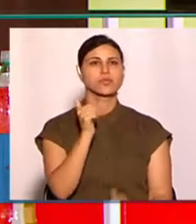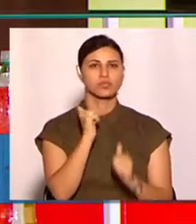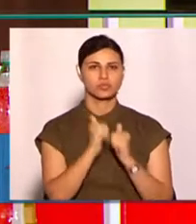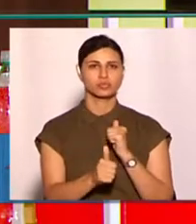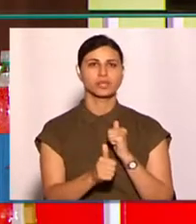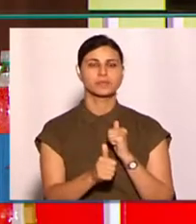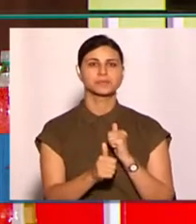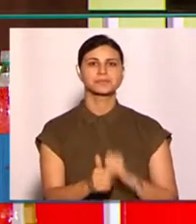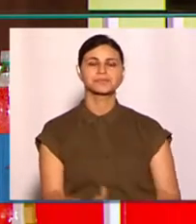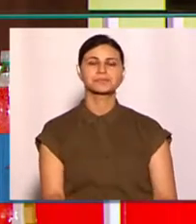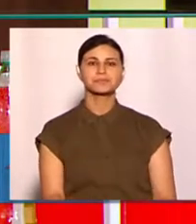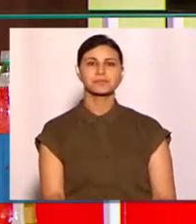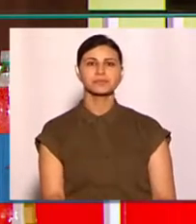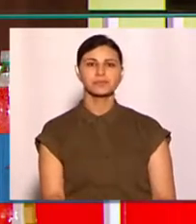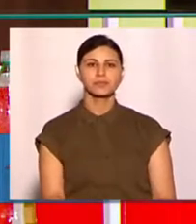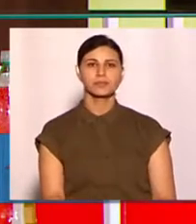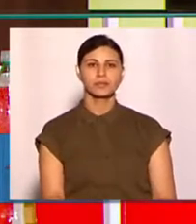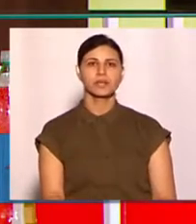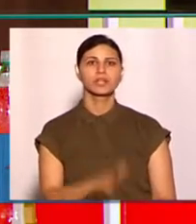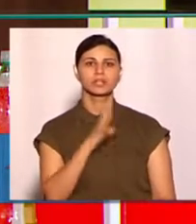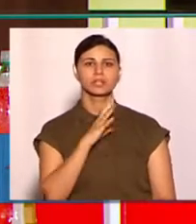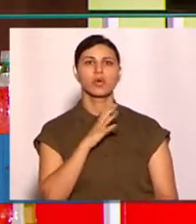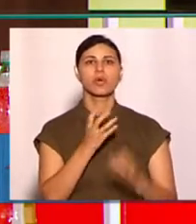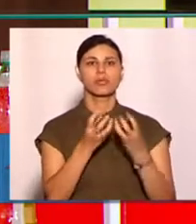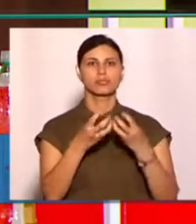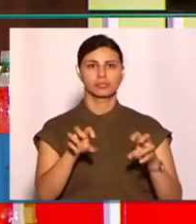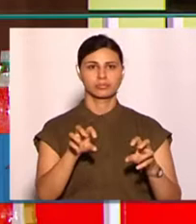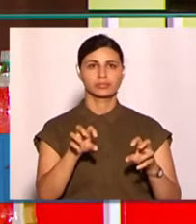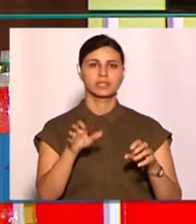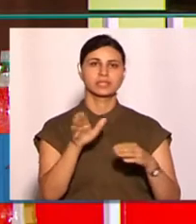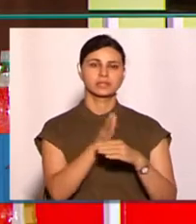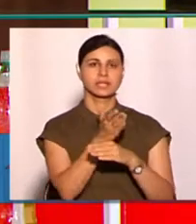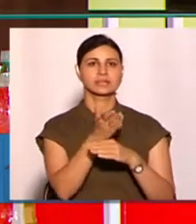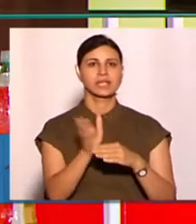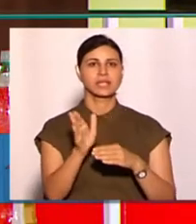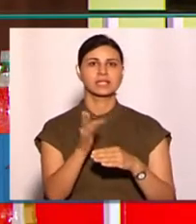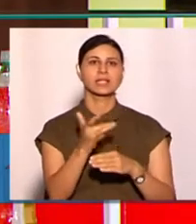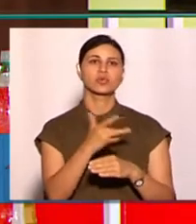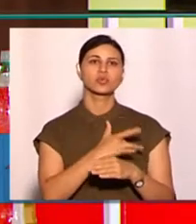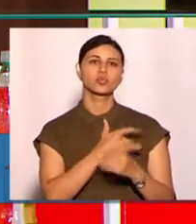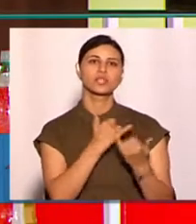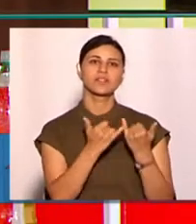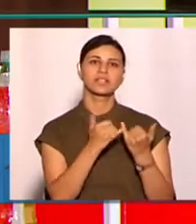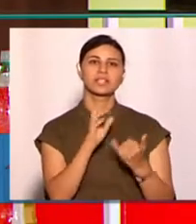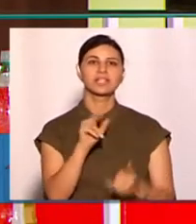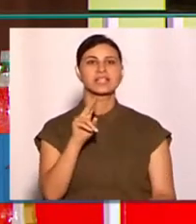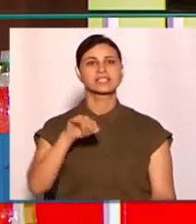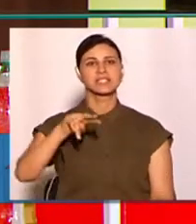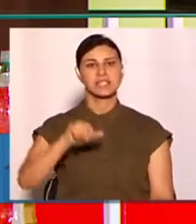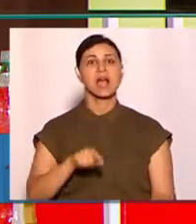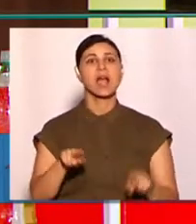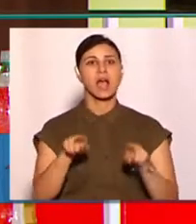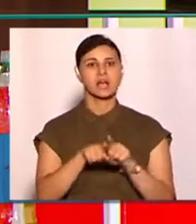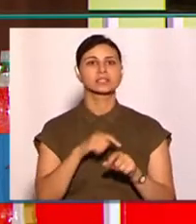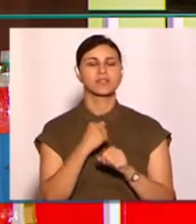კიდევ ერთხელ გაგახსენეთ, გაგვიტეხავს ნაჭუჭი და გაგვიცალკევებია ერთმანისაგან ყვითრი და ცილა, ასევე მოიქეცით